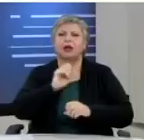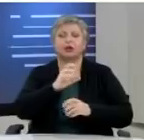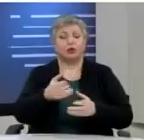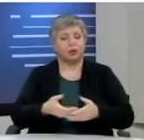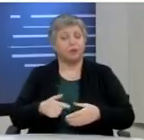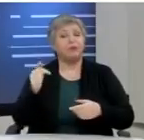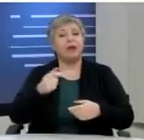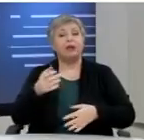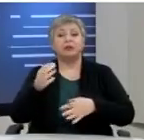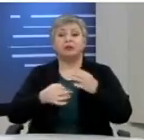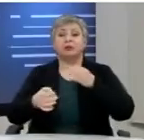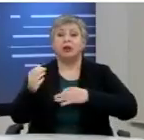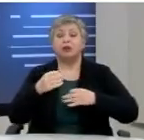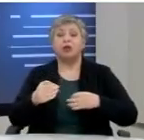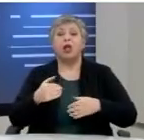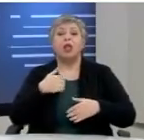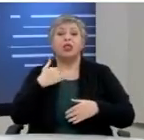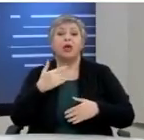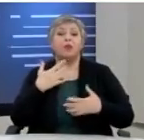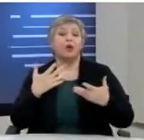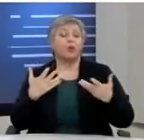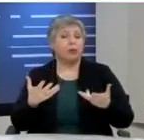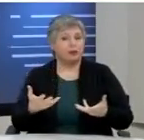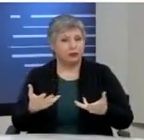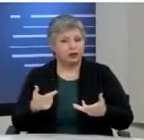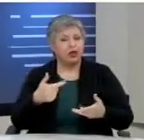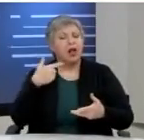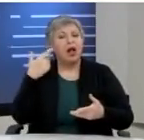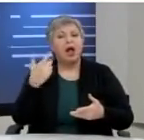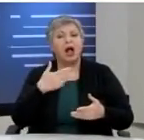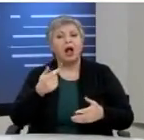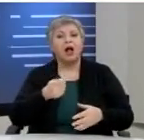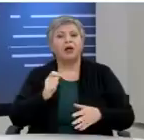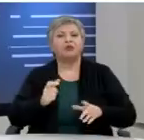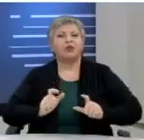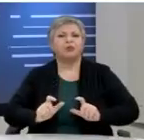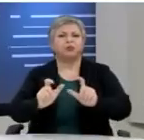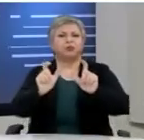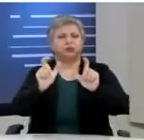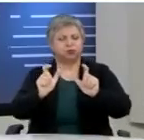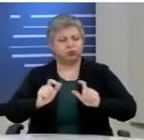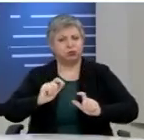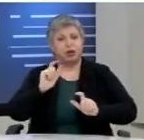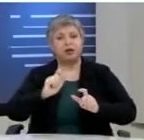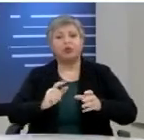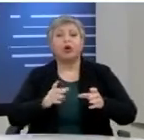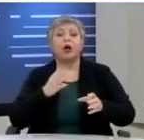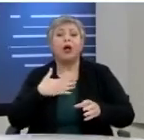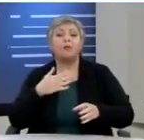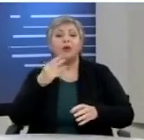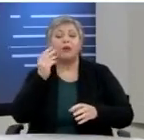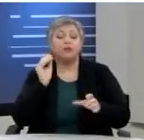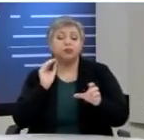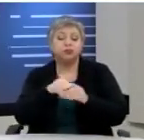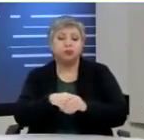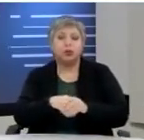δήθεν ότι δεν θα μπορούμε να παγώσουμε κεφάλαια ή να βάλουμε βέτο στην ένταξη της γειτονικής χώρας στην Ευρωπαϊκή Ένωση, αν αυτή δεν